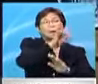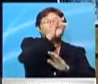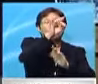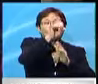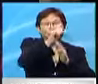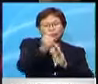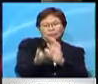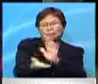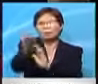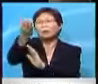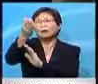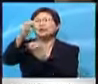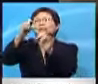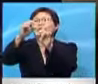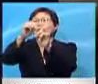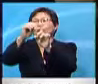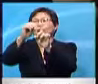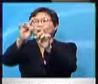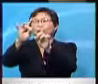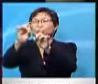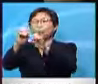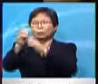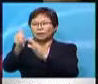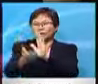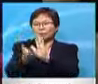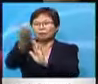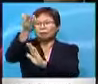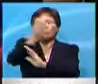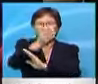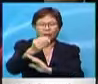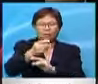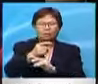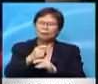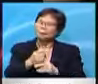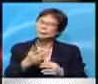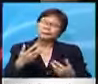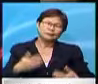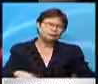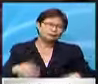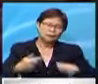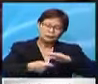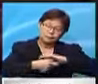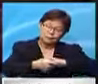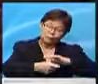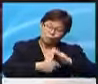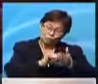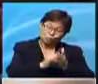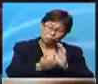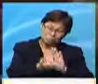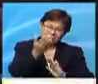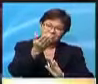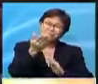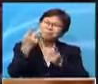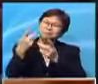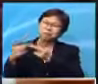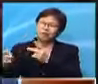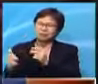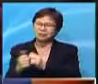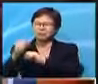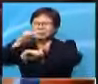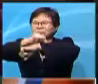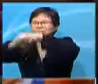rm80 kepada rm180 malah lebih menyedihkan kenaikan sewa berkenaan tidak selaras dengan